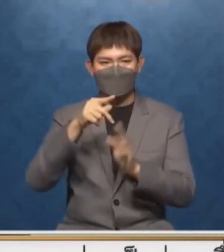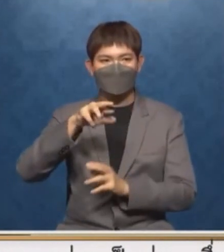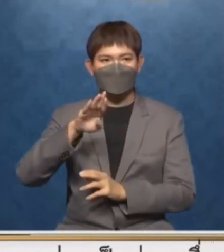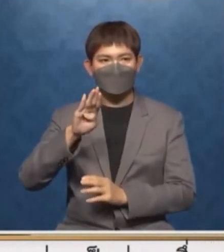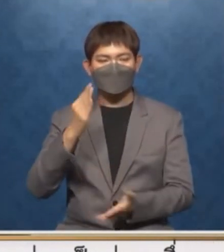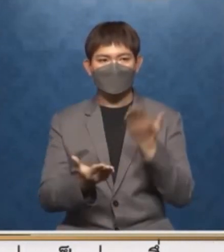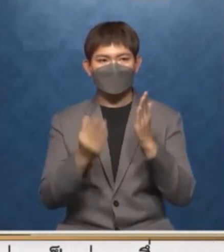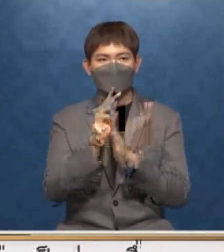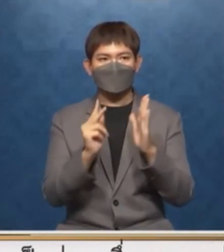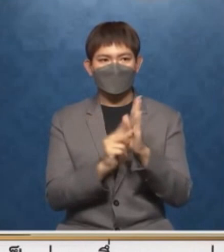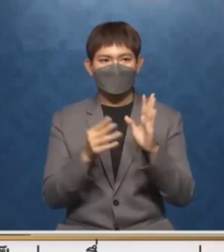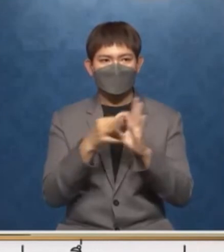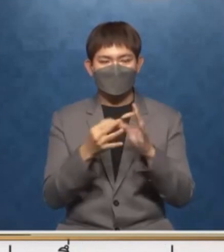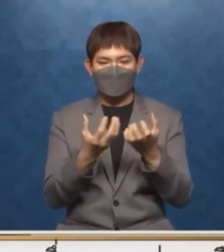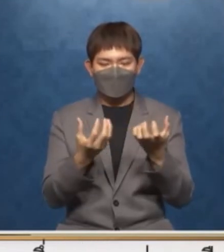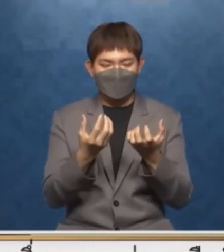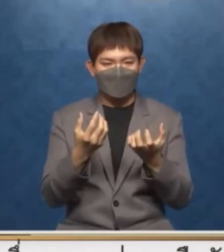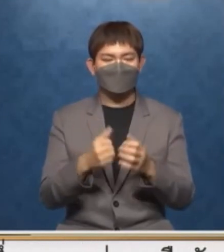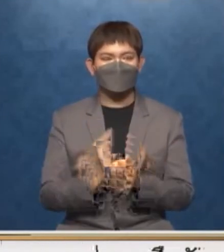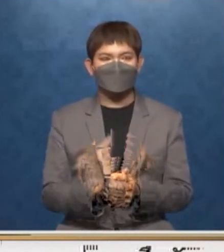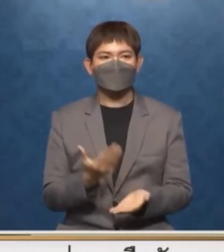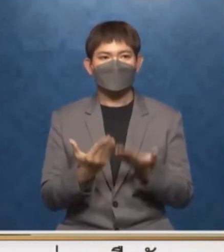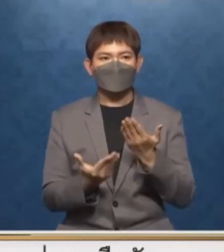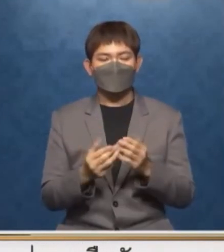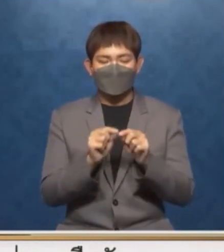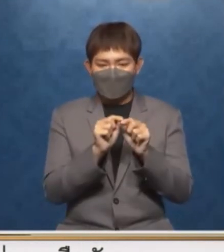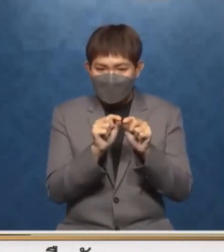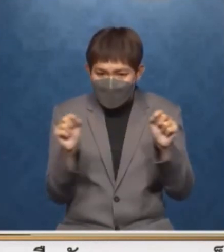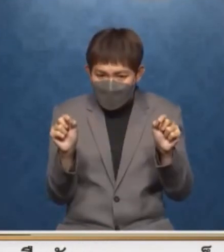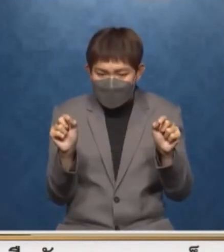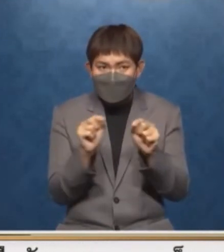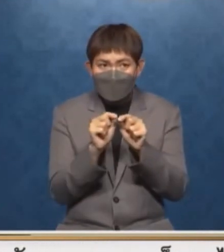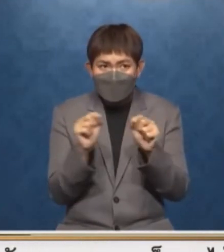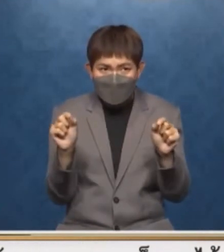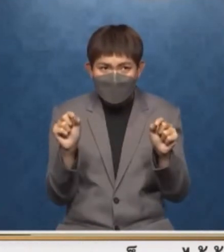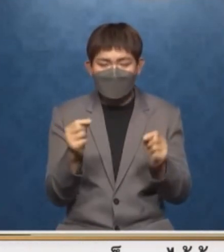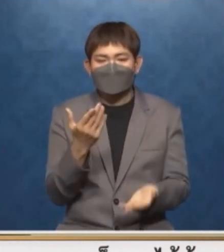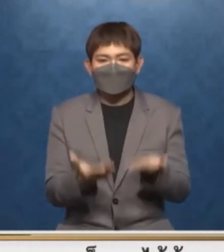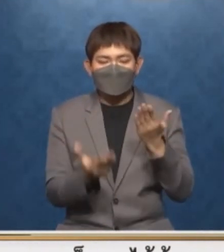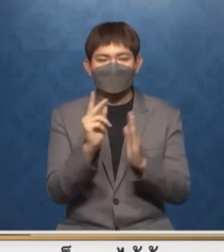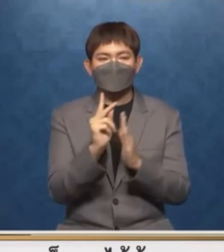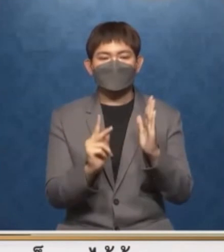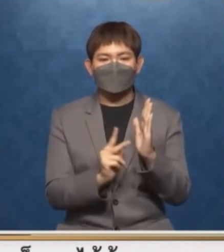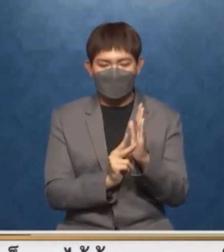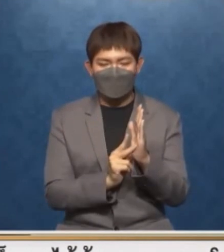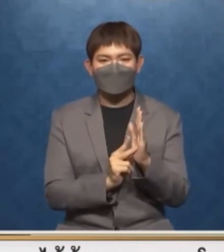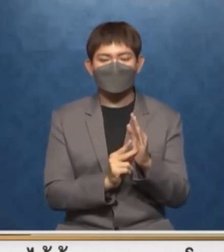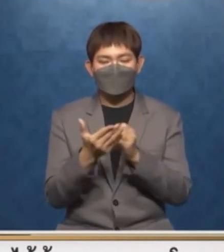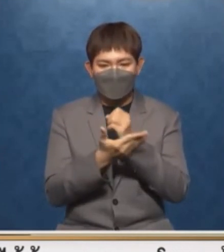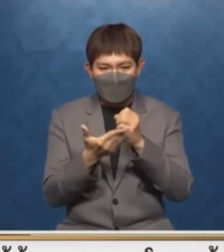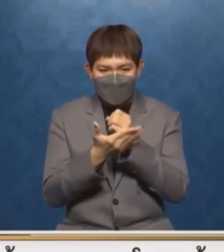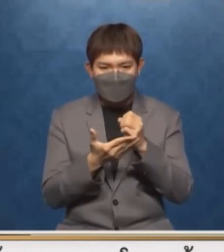หรือกฎหมายว่าด้วยวัตถุออกฤทธิ์หรือขีดเส้นใต้นะครับที่เขาขีดเส้นใต้มาหรือกฎหมายว่าด้วยยาเสพติด